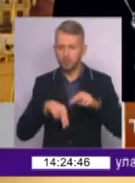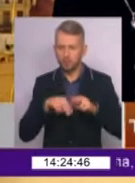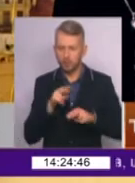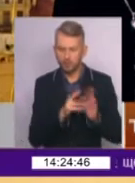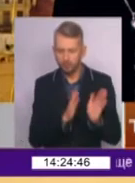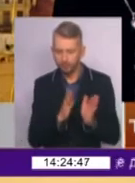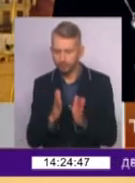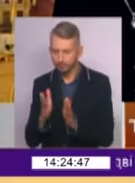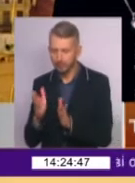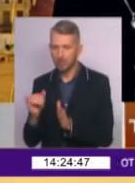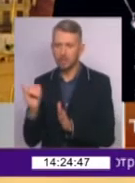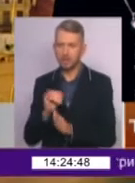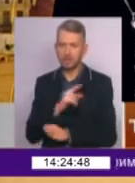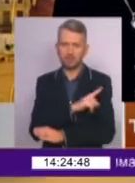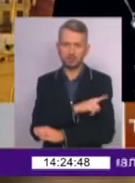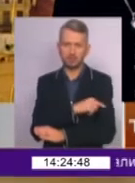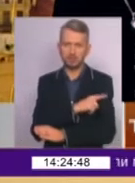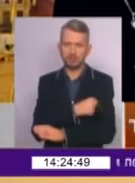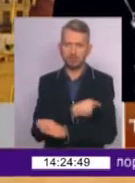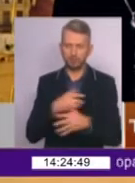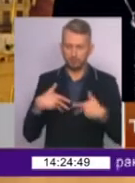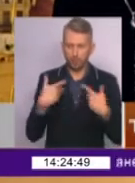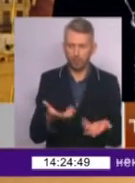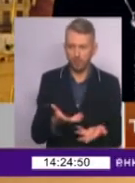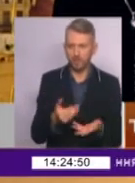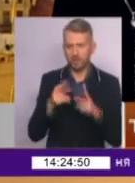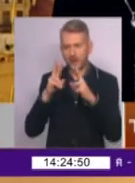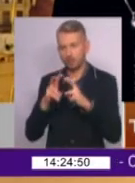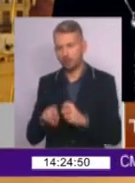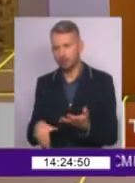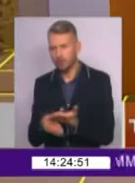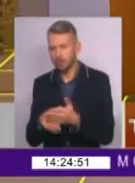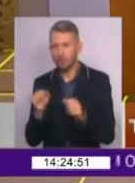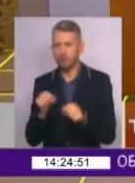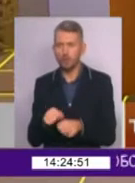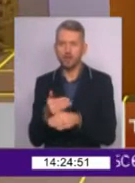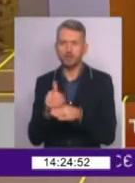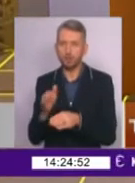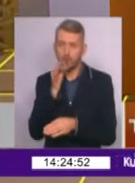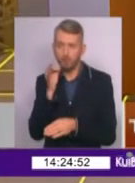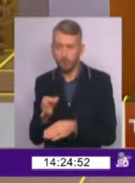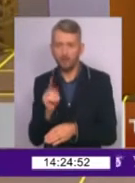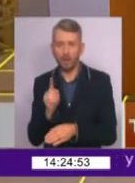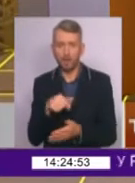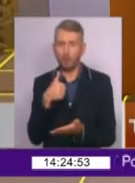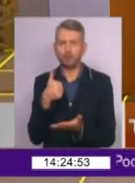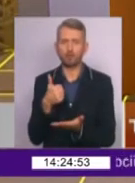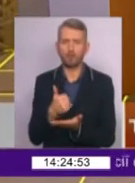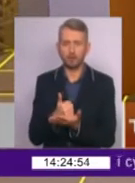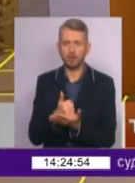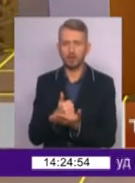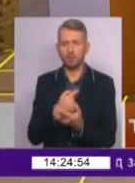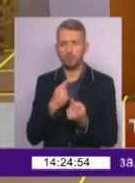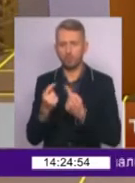таким чином і клінічну картину, і діагностичні методи. Ми можемо частково пацієнту відповісти, але основний,